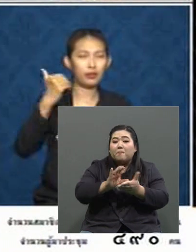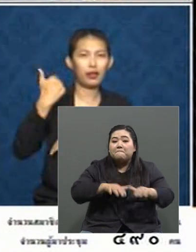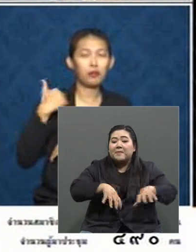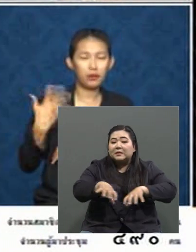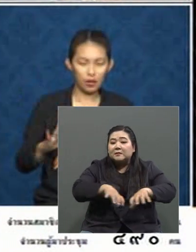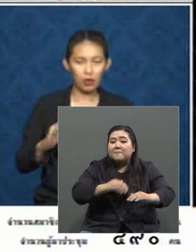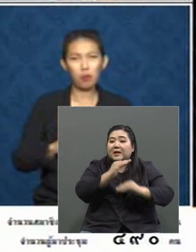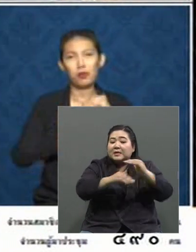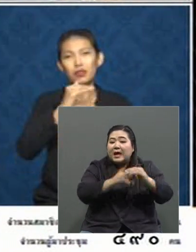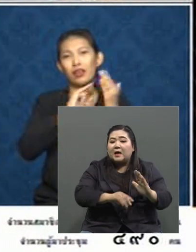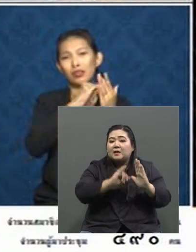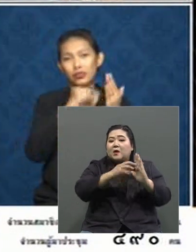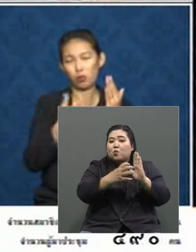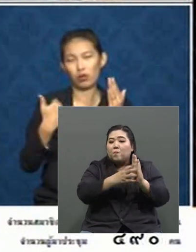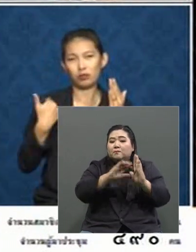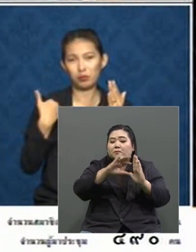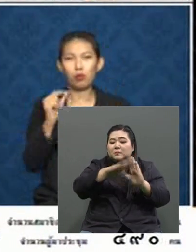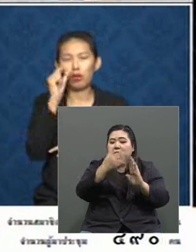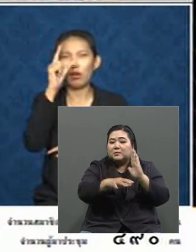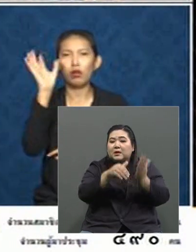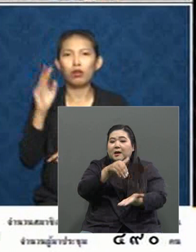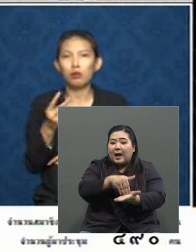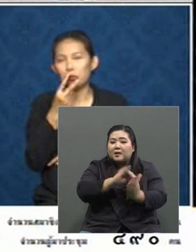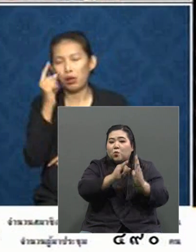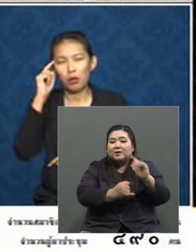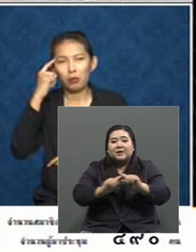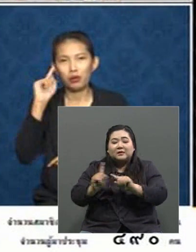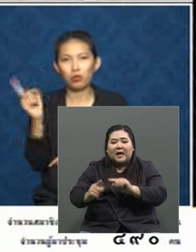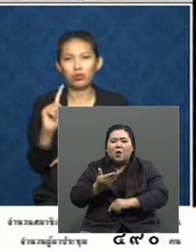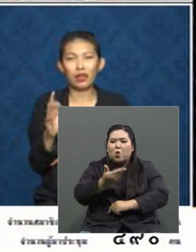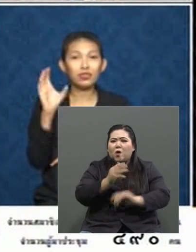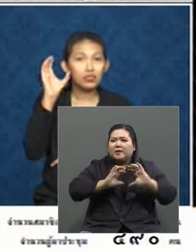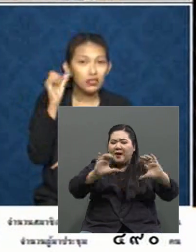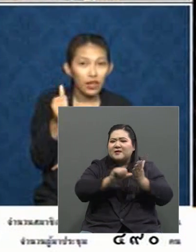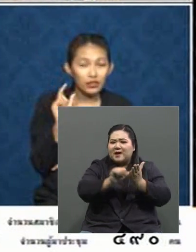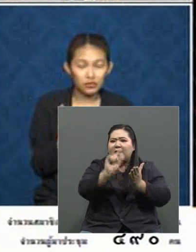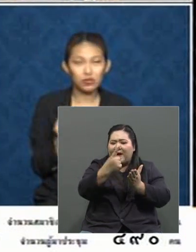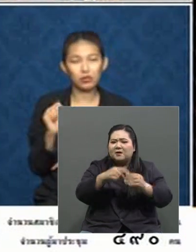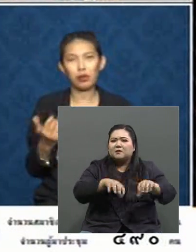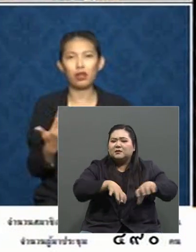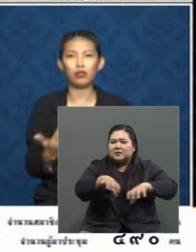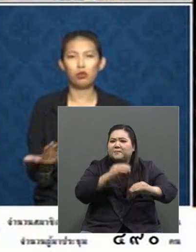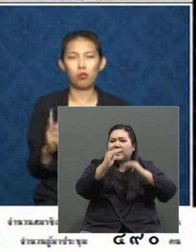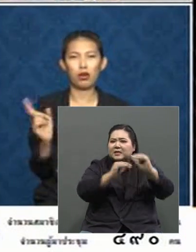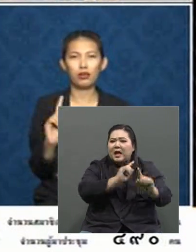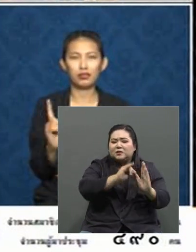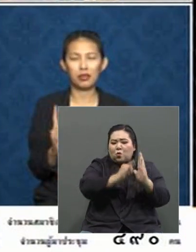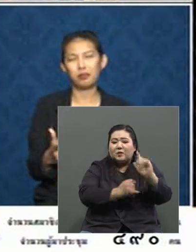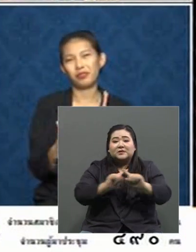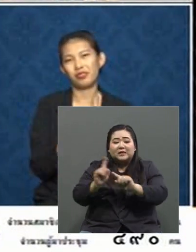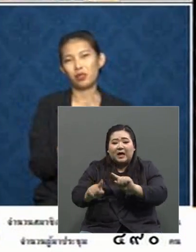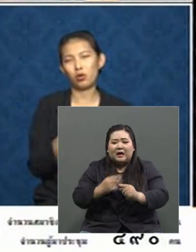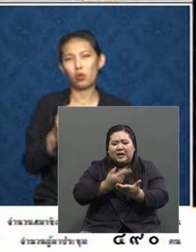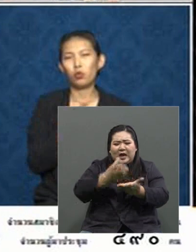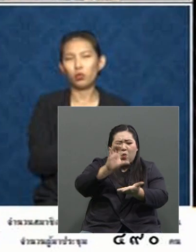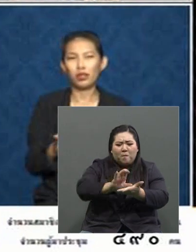ระหว่างส่วนกลางและกลุ่มจังหวัดพร้อมต้องการให้รัฐบาลเปลี่ยนสูตรการกระจายรายได้เพื่อให้เกิดการพัฒนาในจังหวัดต่างๆและยุบงบที่ซับ